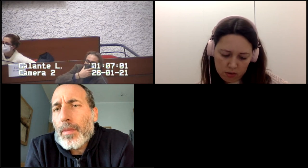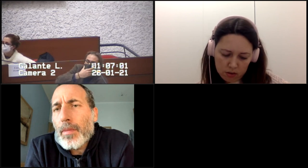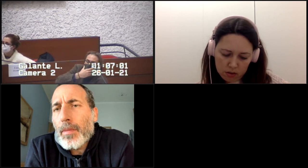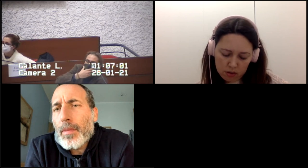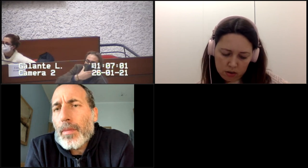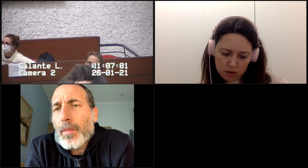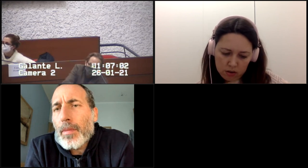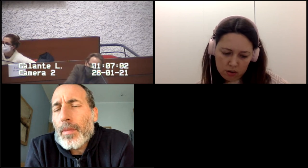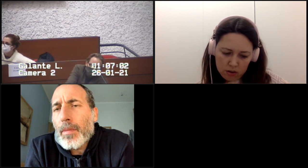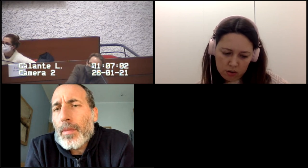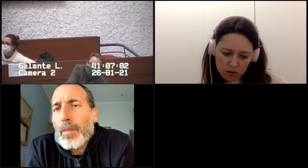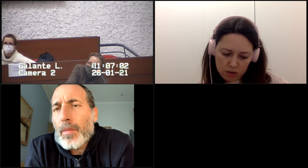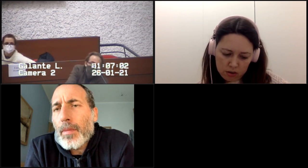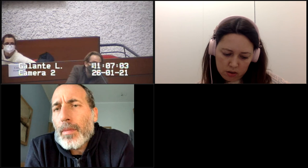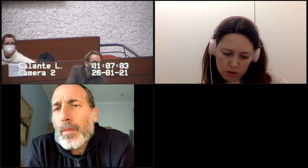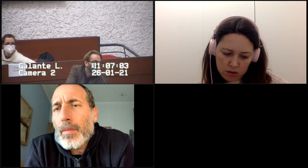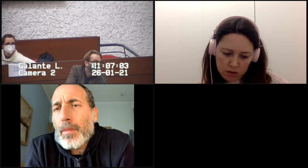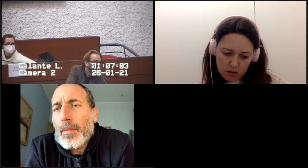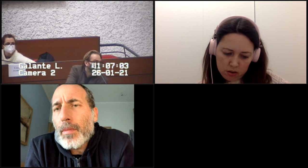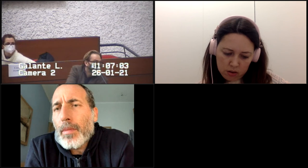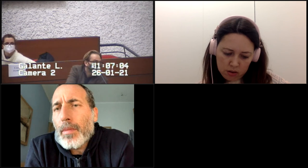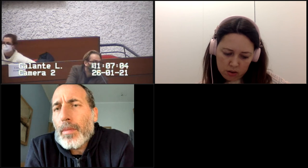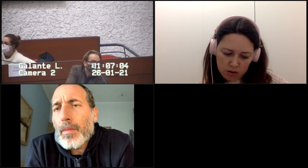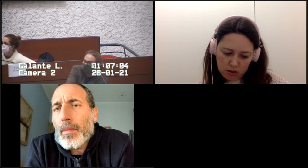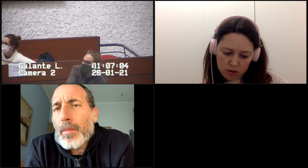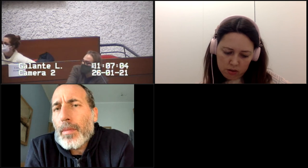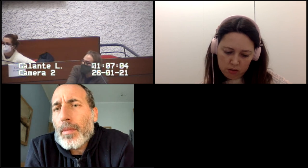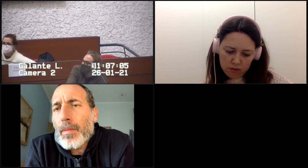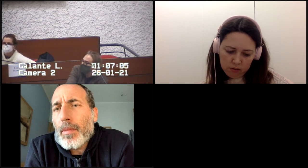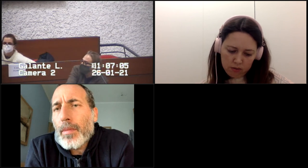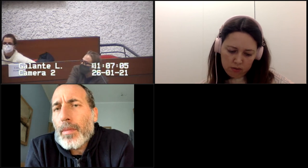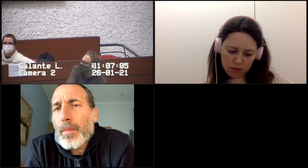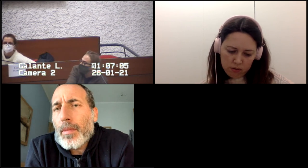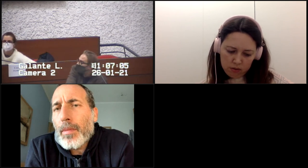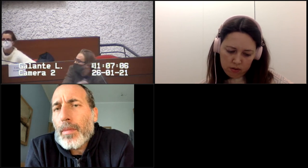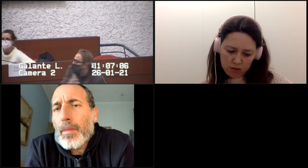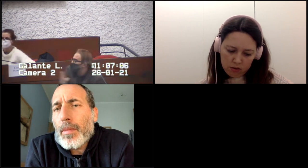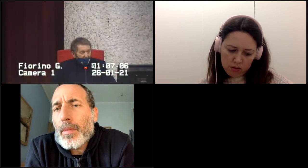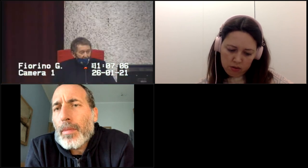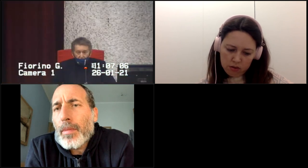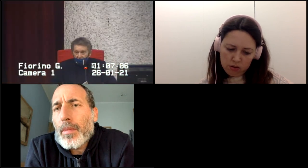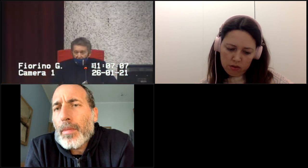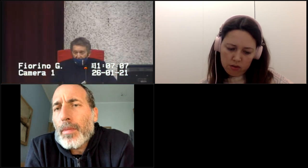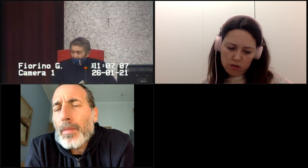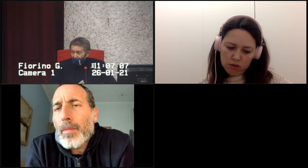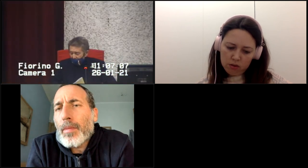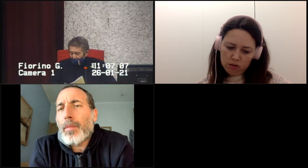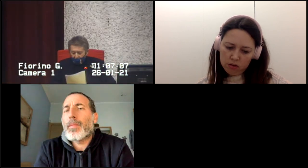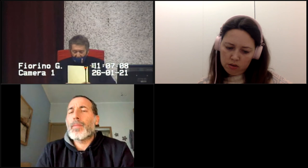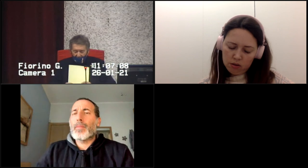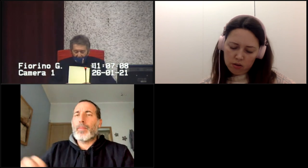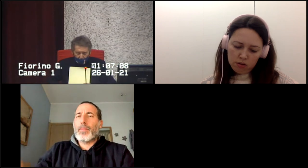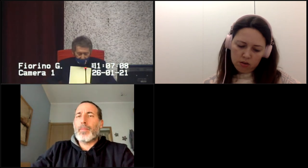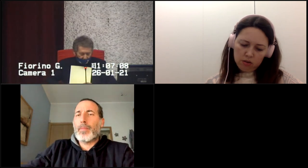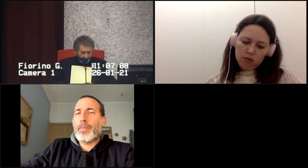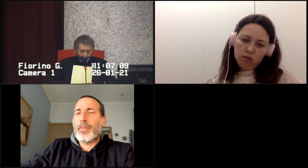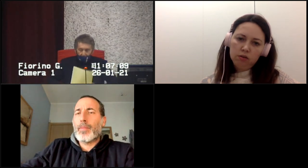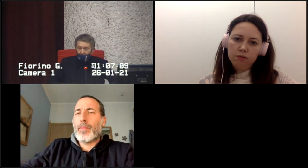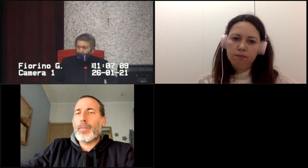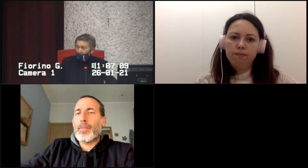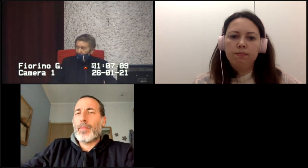è un'emozione che uno rinuncia. Bene, sono le 23:08, chiudo il Consiglio Comunale, ringrazio tutti per la presenza, buonasera